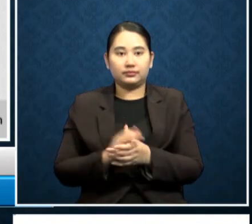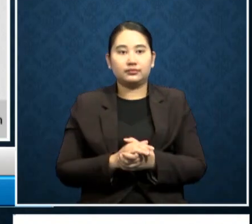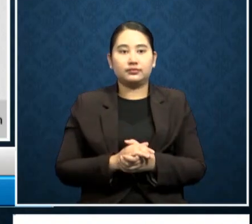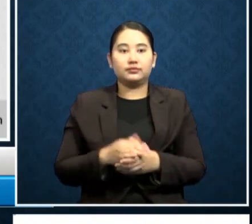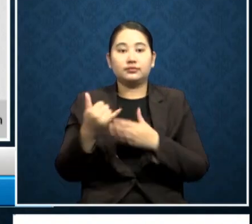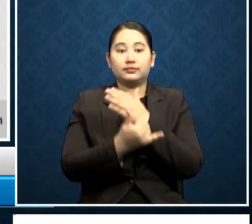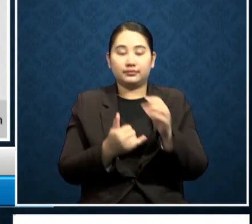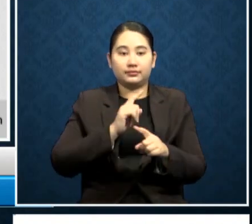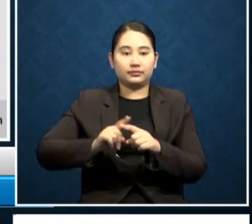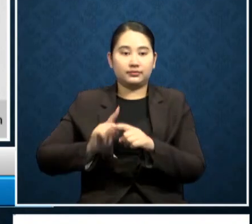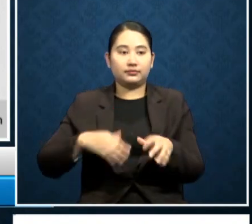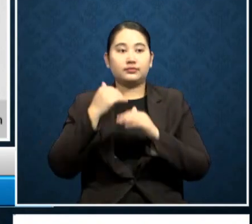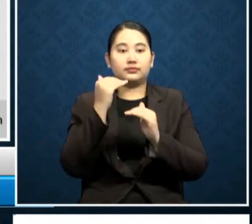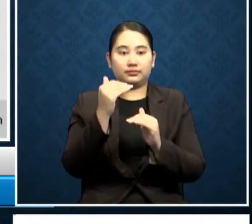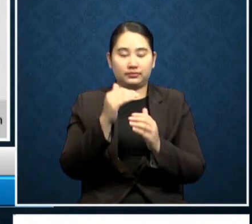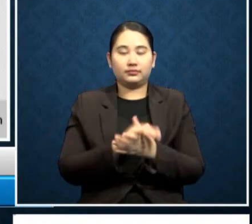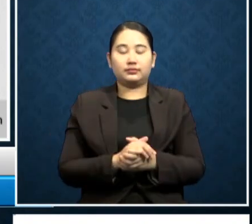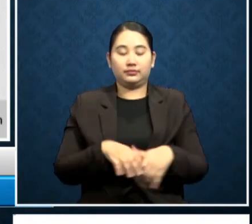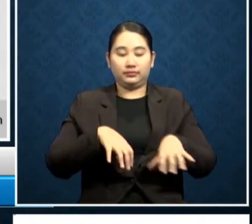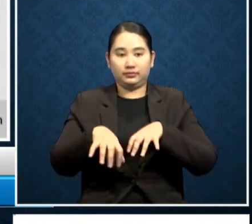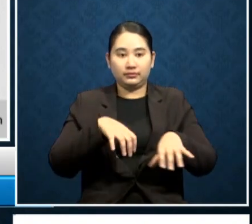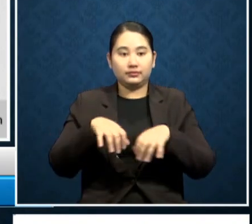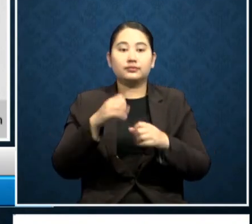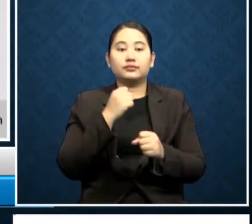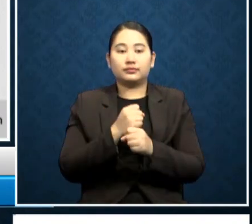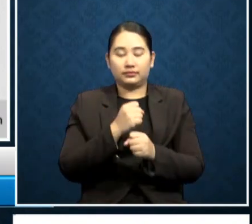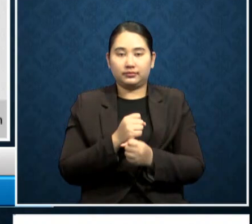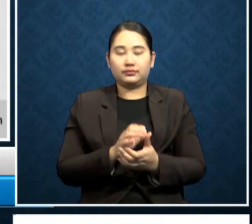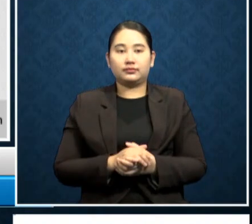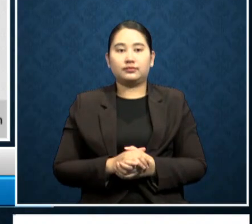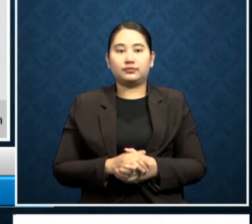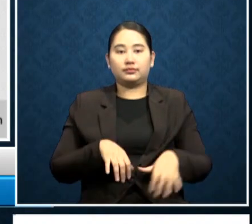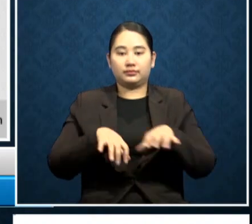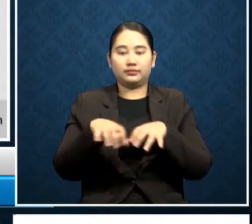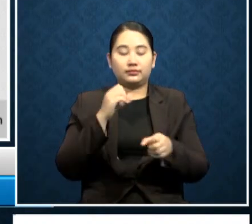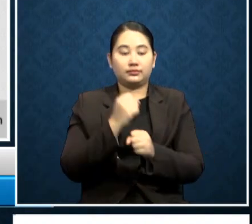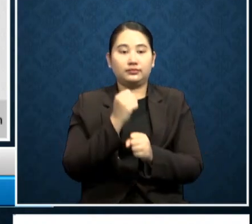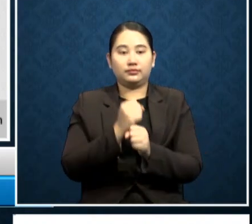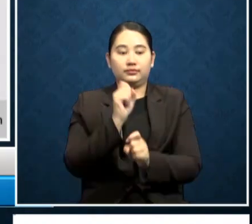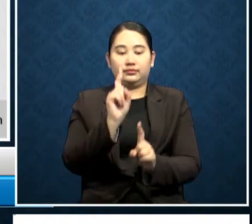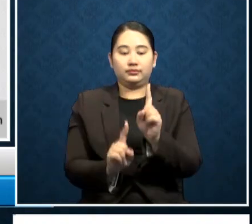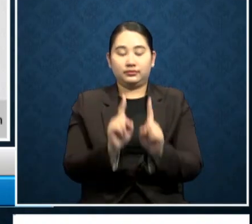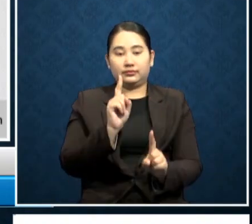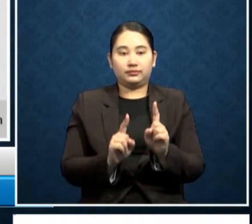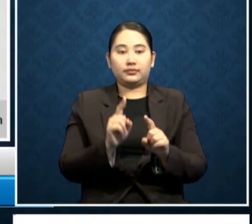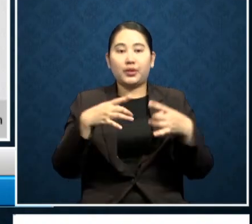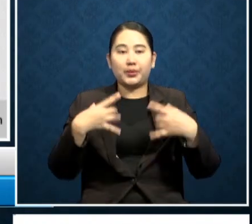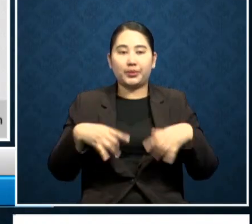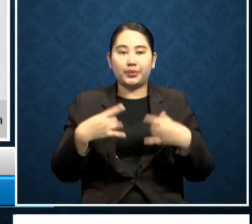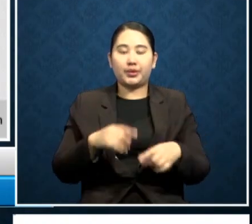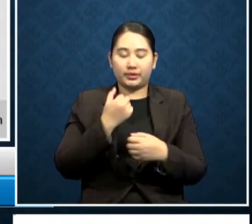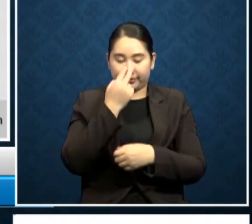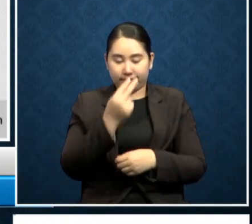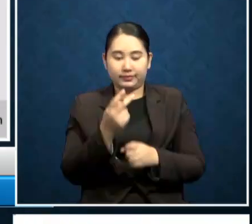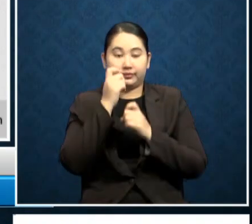ประเทศกำหนดควรมีการจัดการการประเมินความปลอดภัยและความเสี่ยงในพื้นที่ควบ